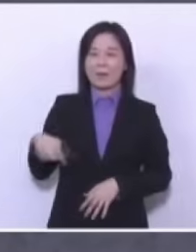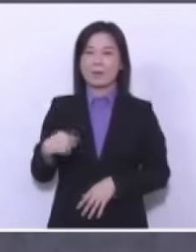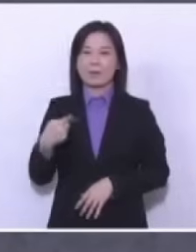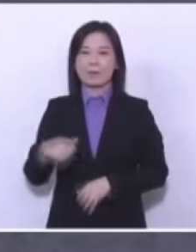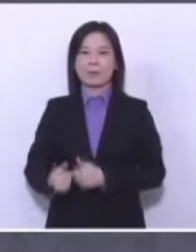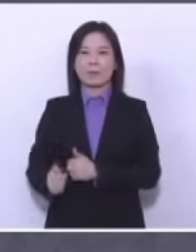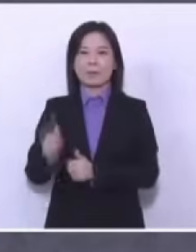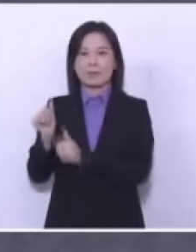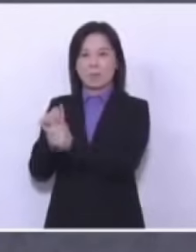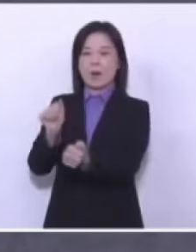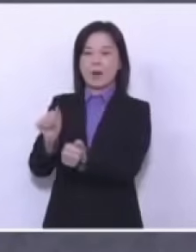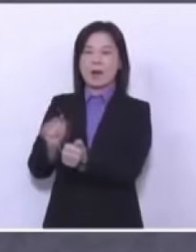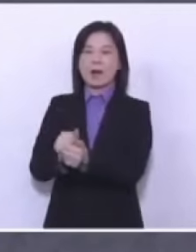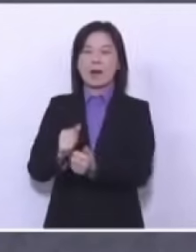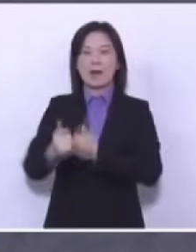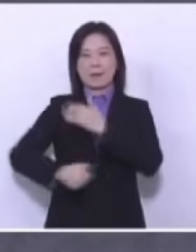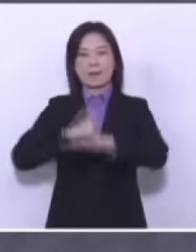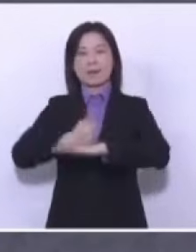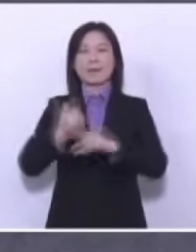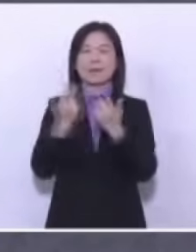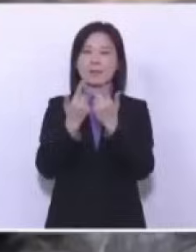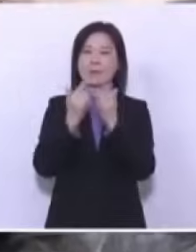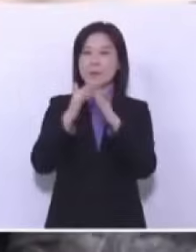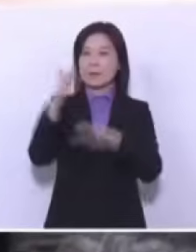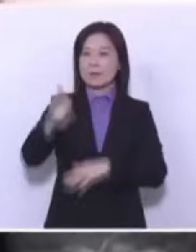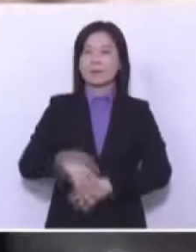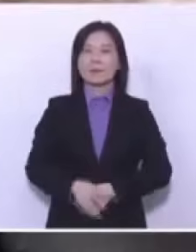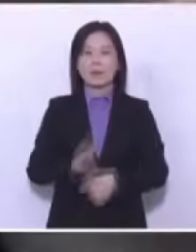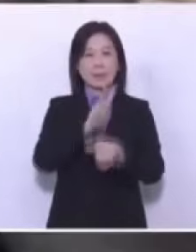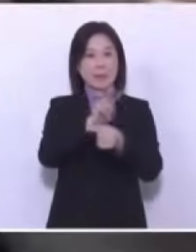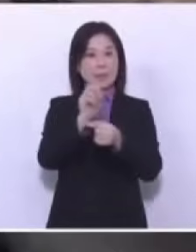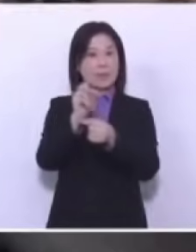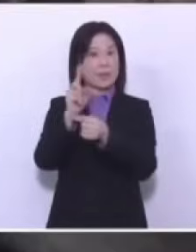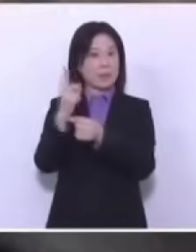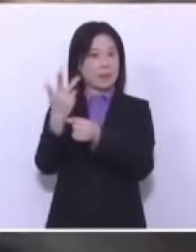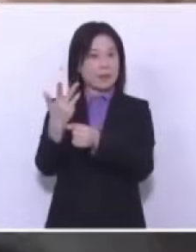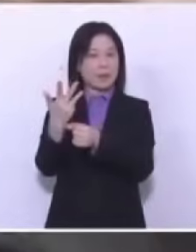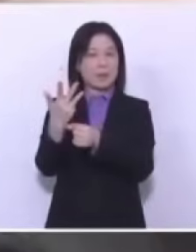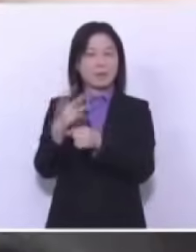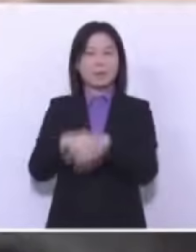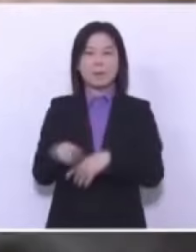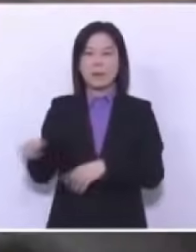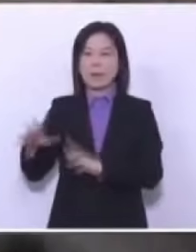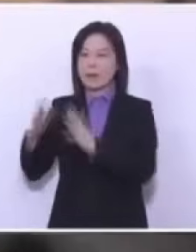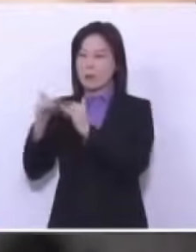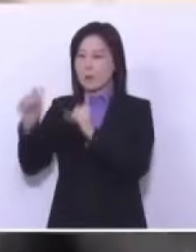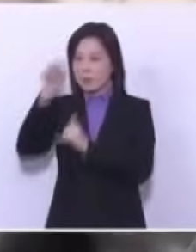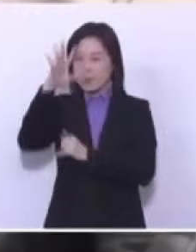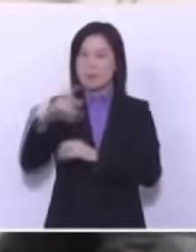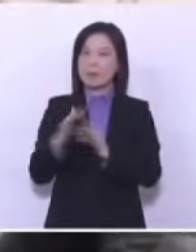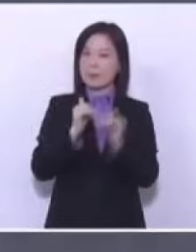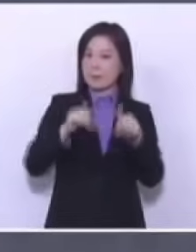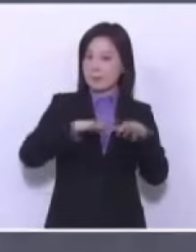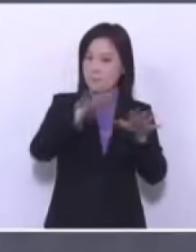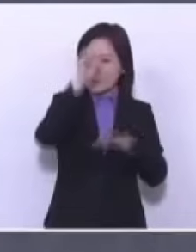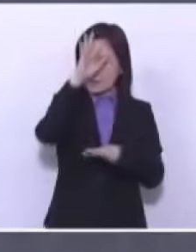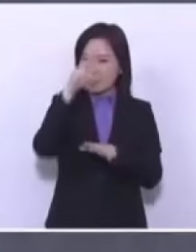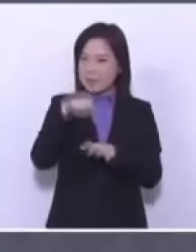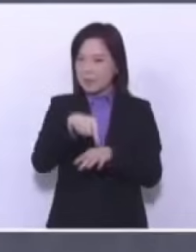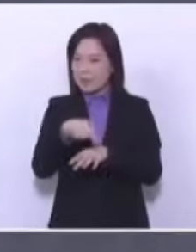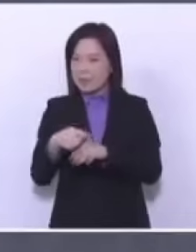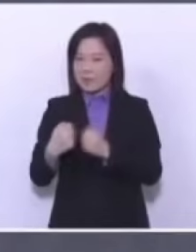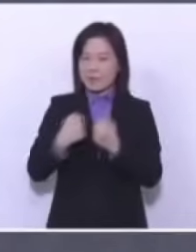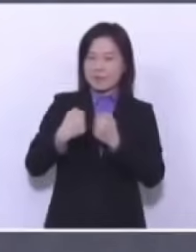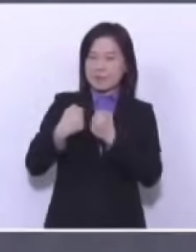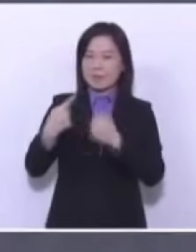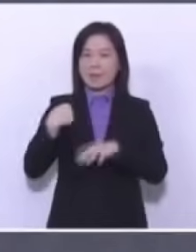队，成为台北市长。2018年，我在两大政党的夹杀下，继续连